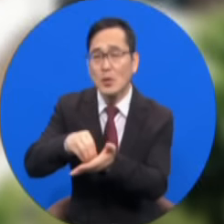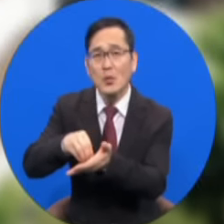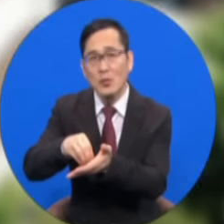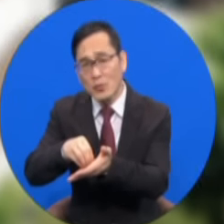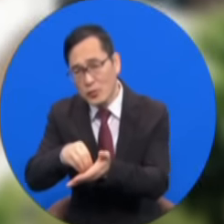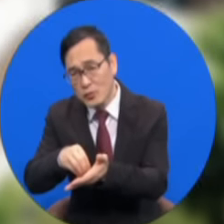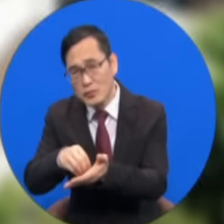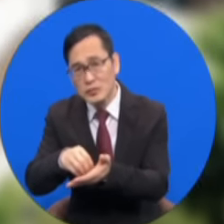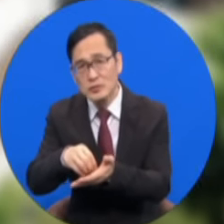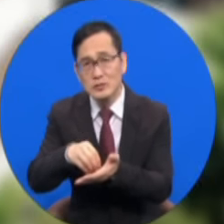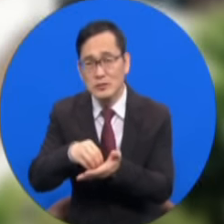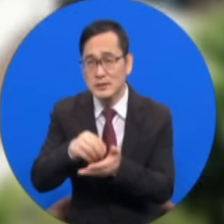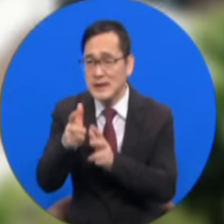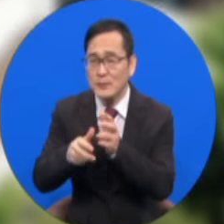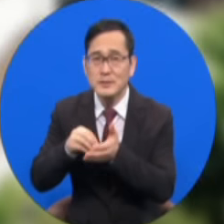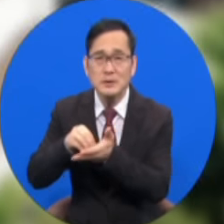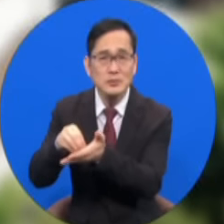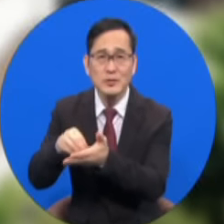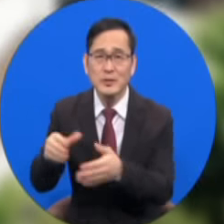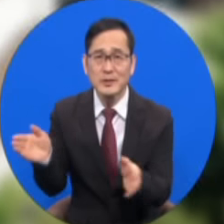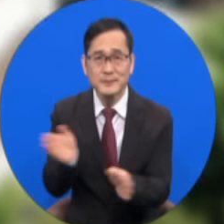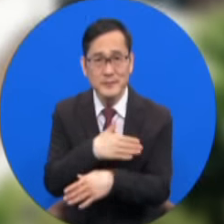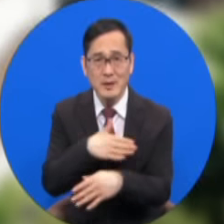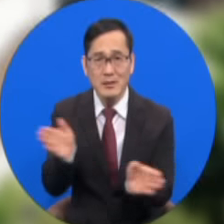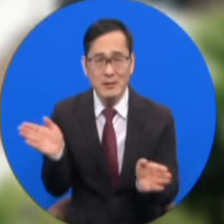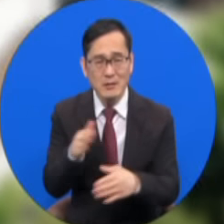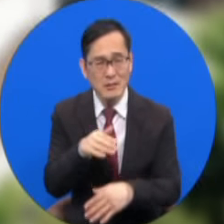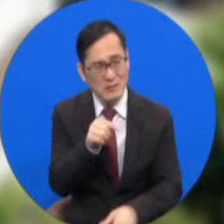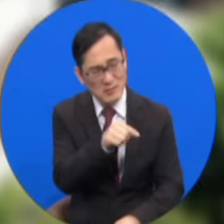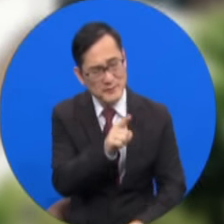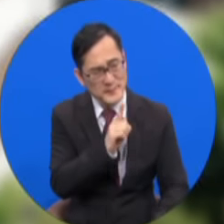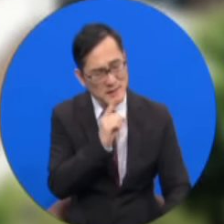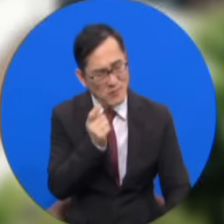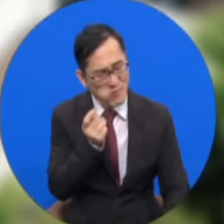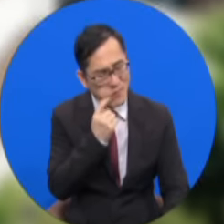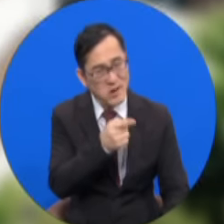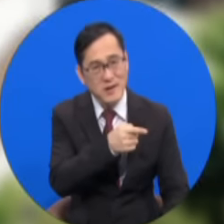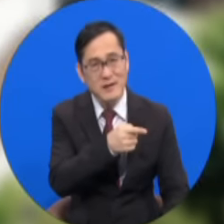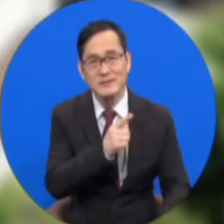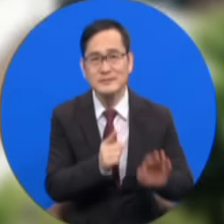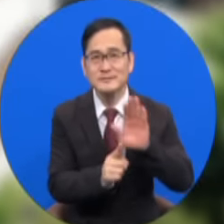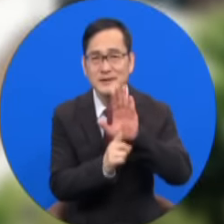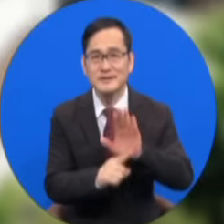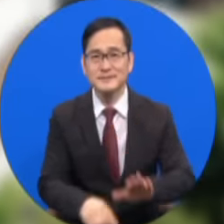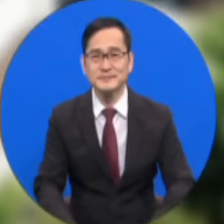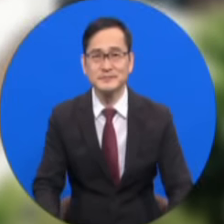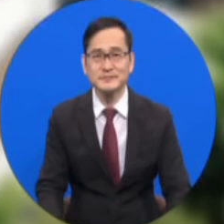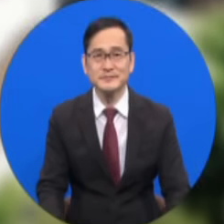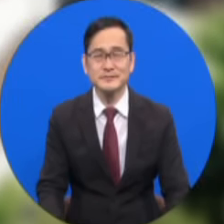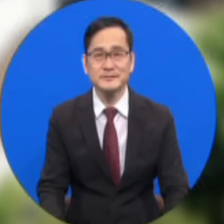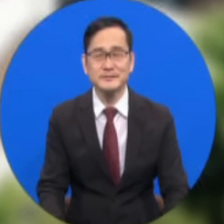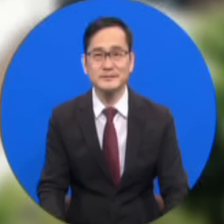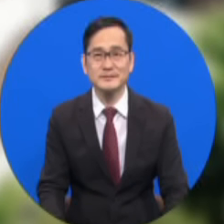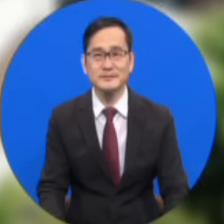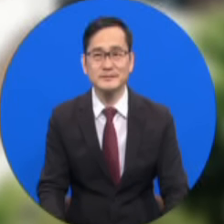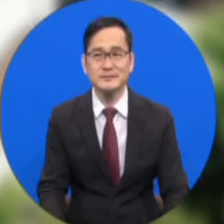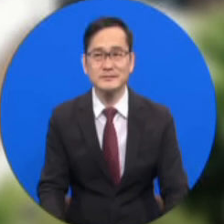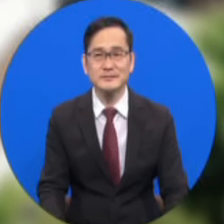국회의원실에서 확인을 하고 나선 겁니다 사업자 신고 등록 내역도 없다 자이 주고